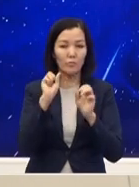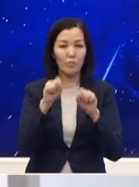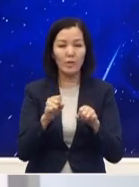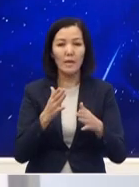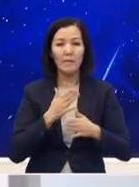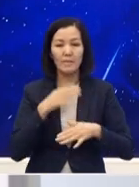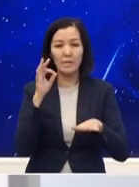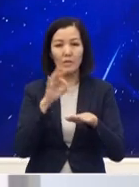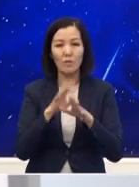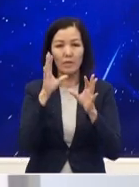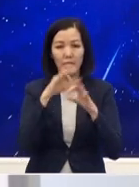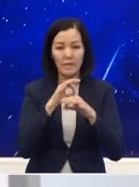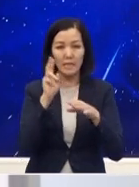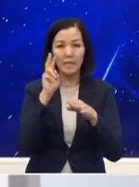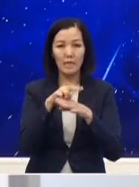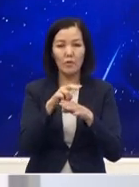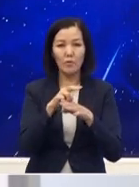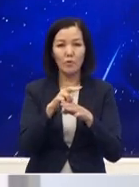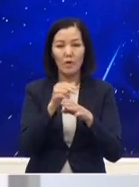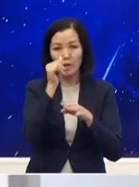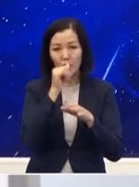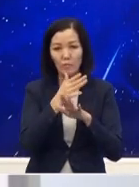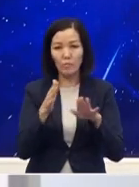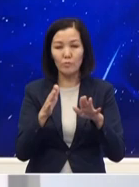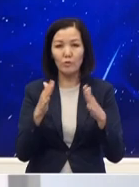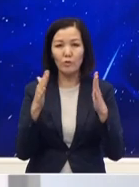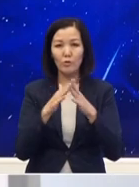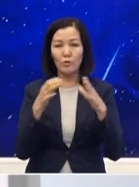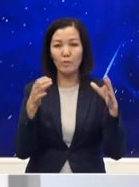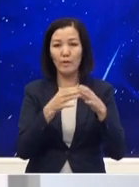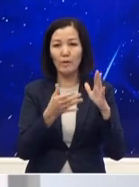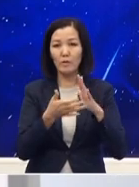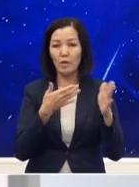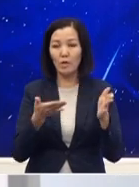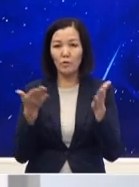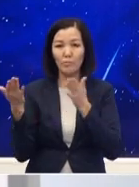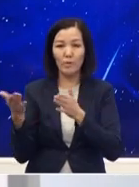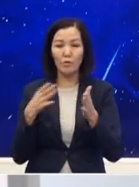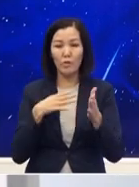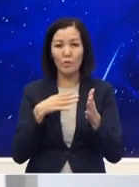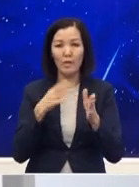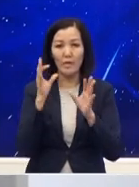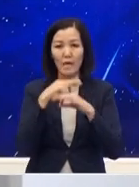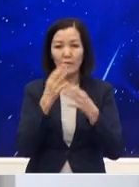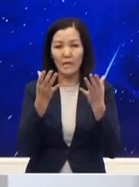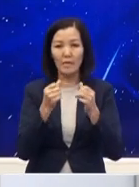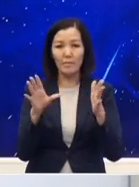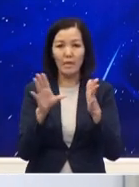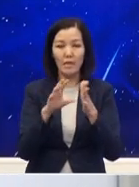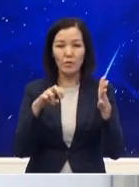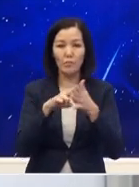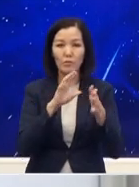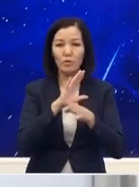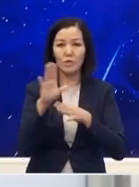бізде науқастың зертханаға келуге мүмкіндігі болмаса, үйіне арнайы бригадан шақыртуға болады. Олар анализді алып, қорытындысын электронды